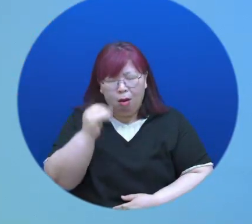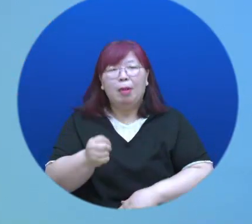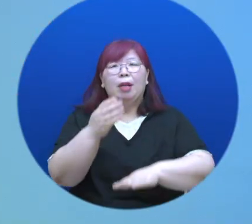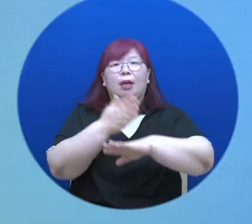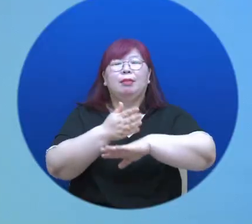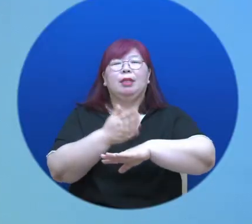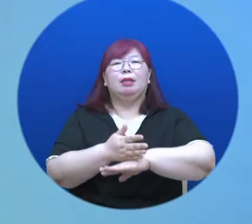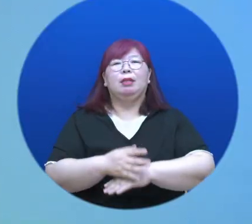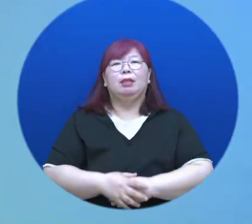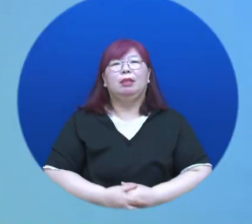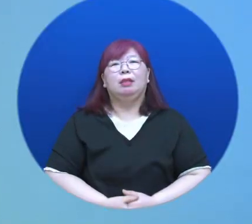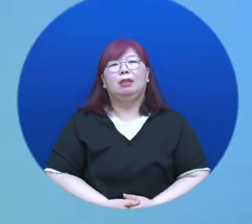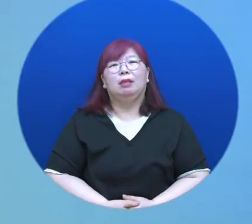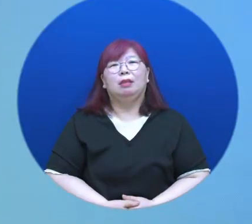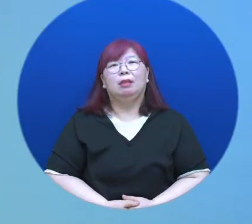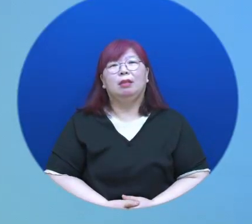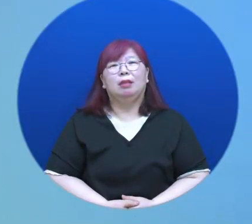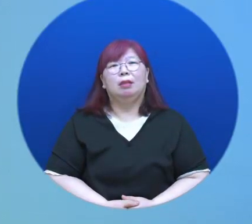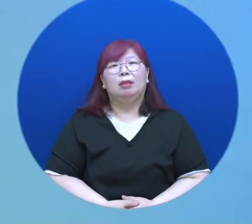것인지.